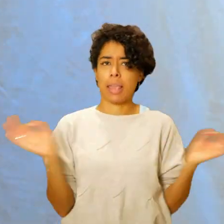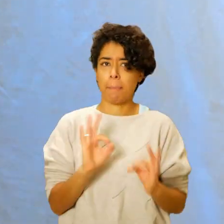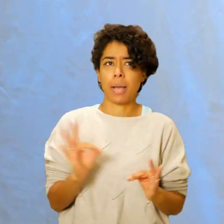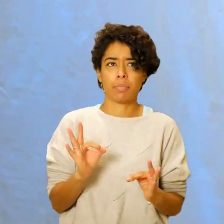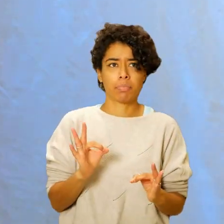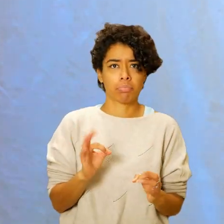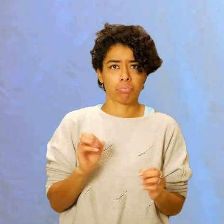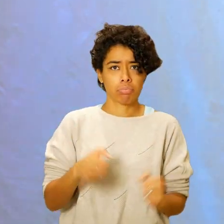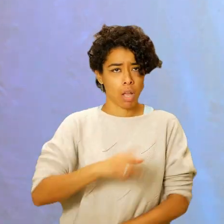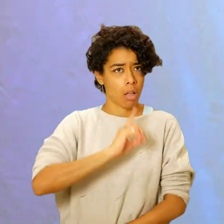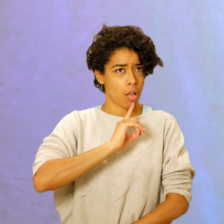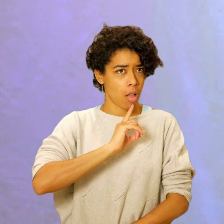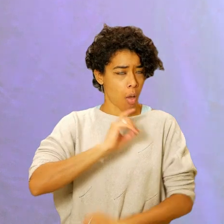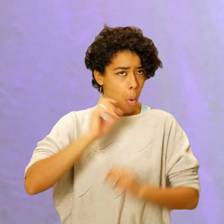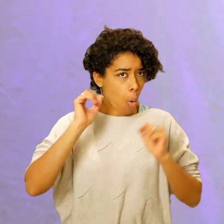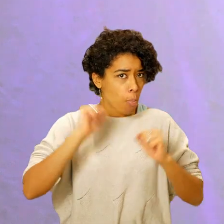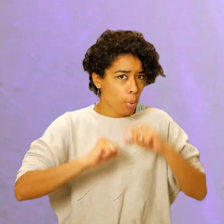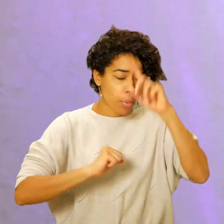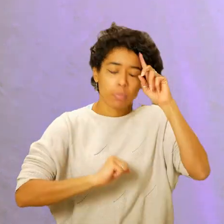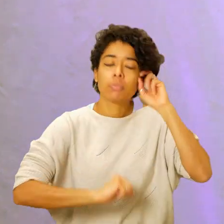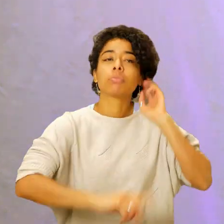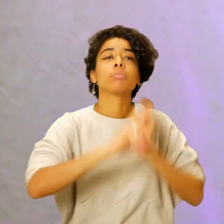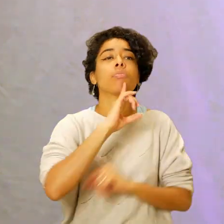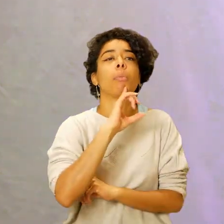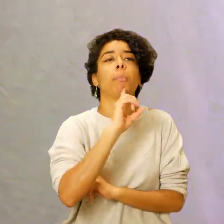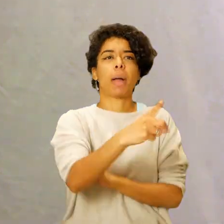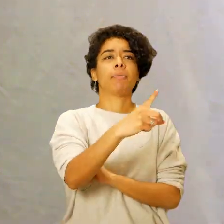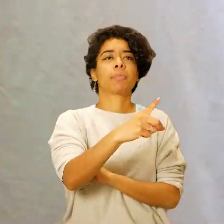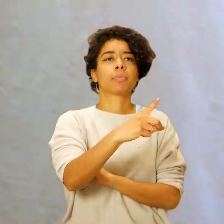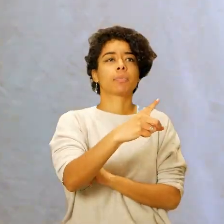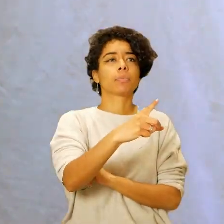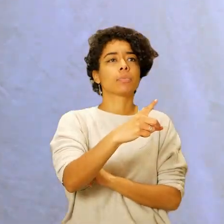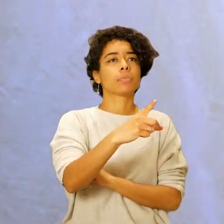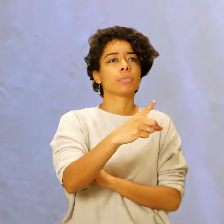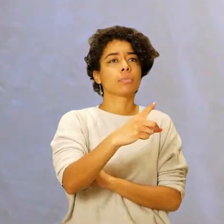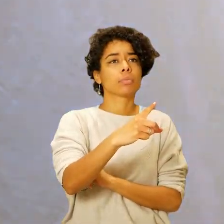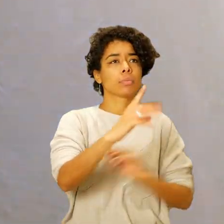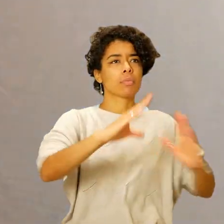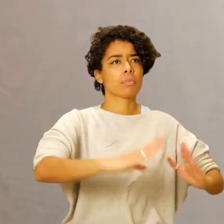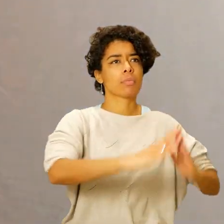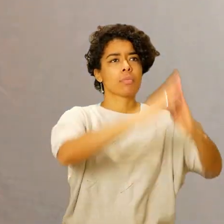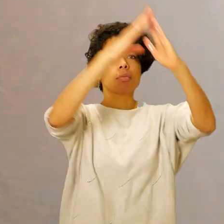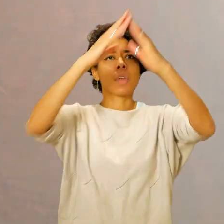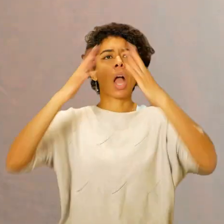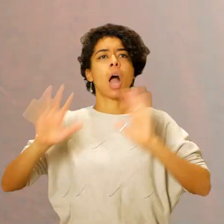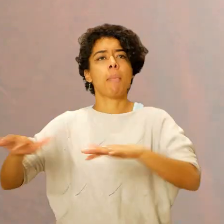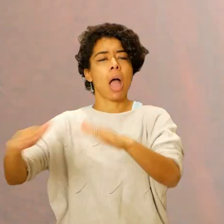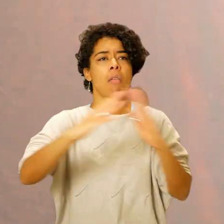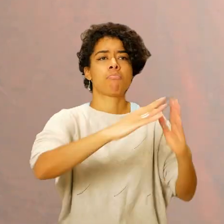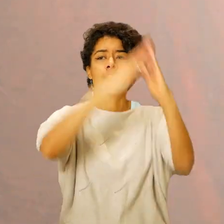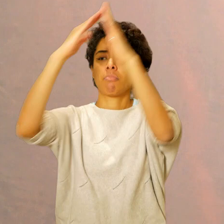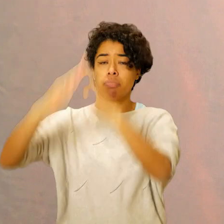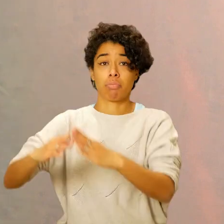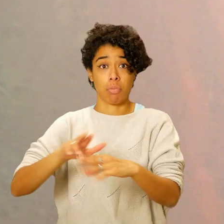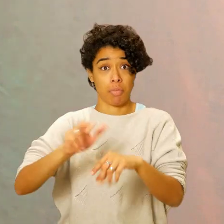il va pouvoir dire à cette montagne, déracine-toi, jette-toi dans la mer, elle le fera.